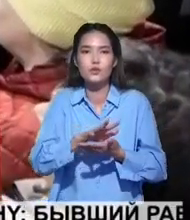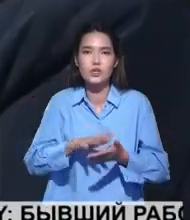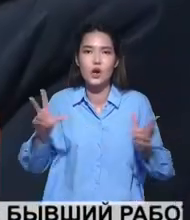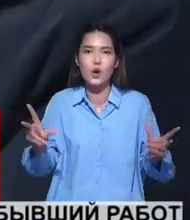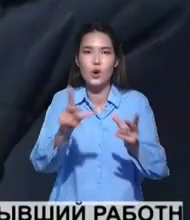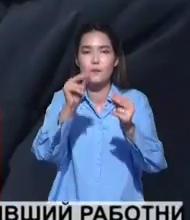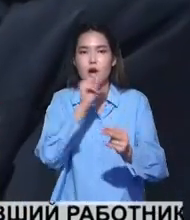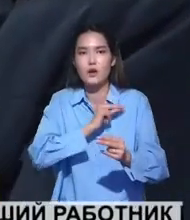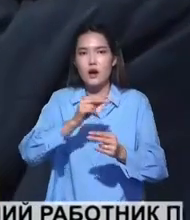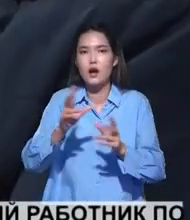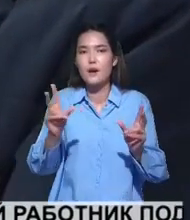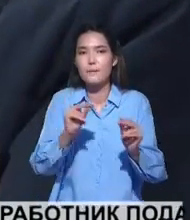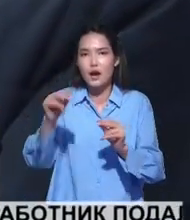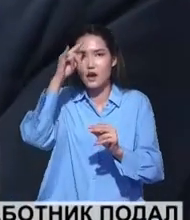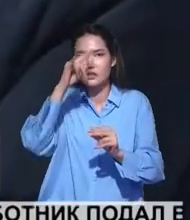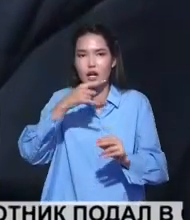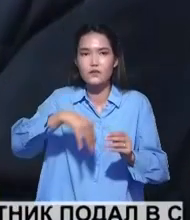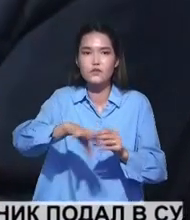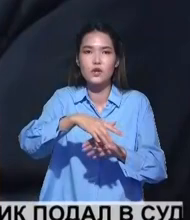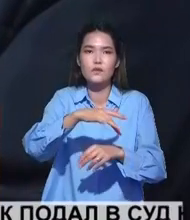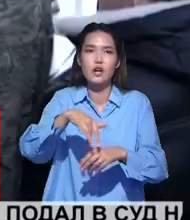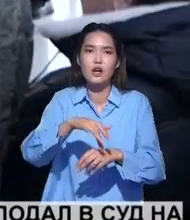успешной работы во благо Казахстана и всего народа.